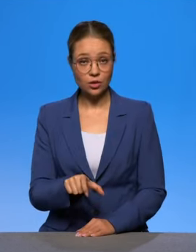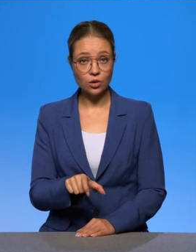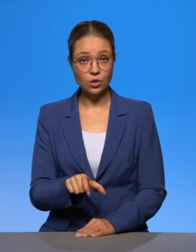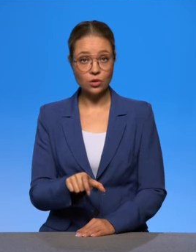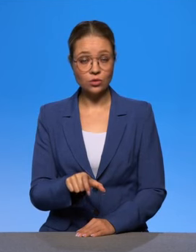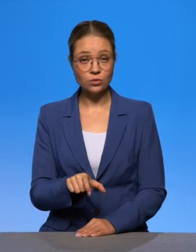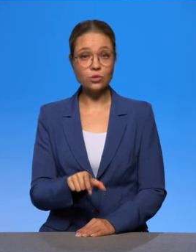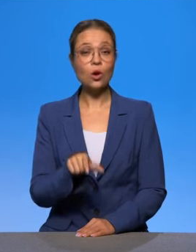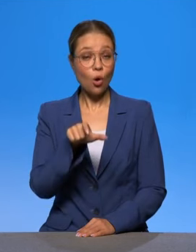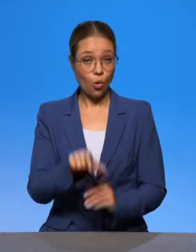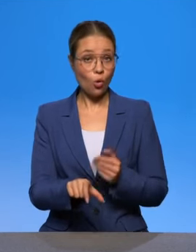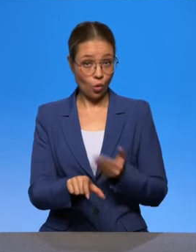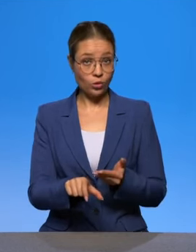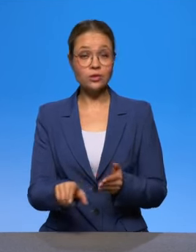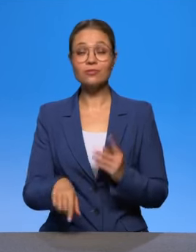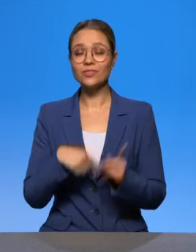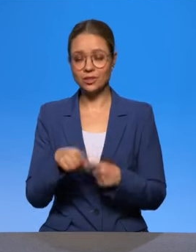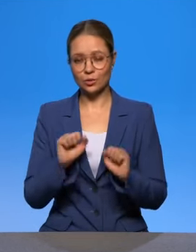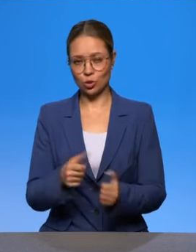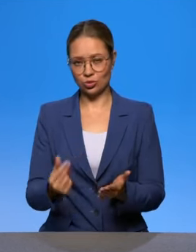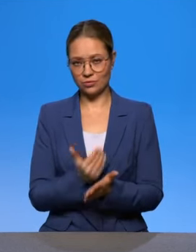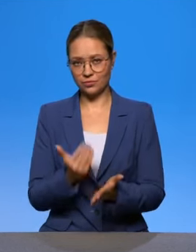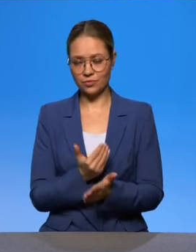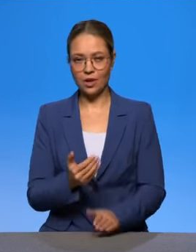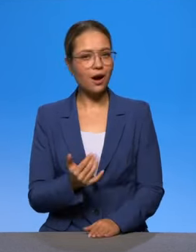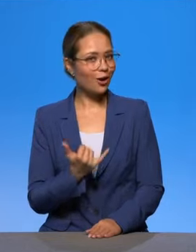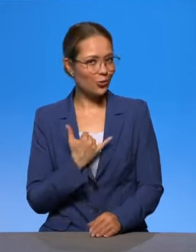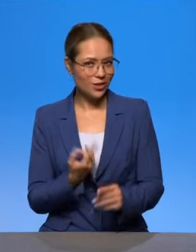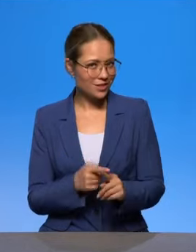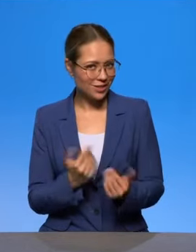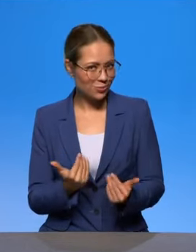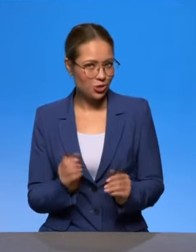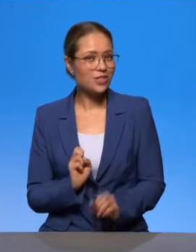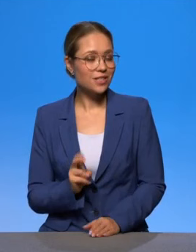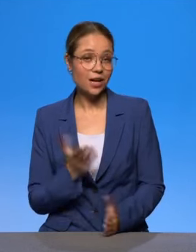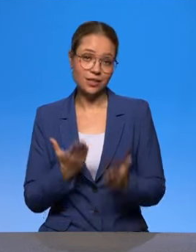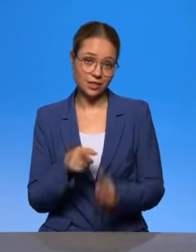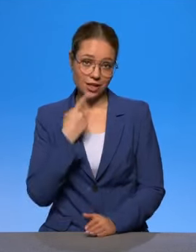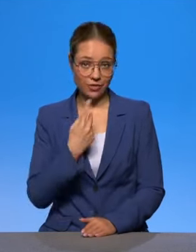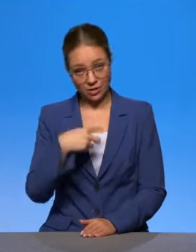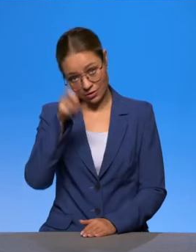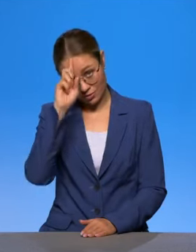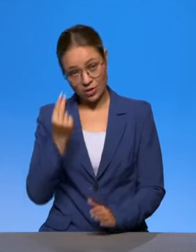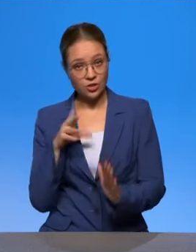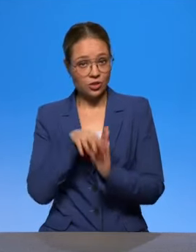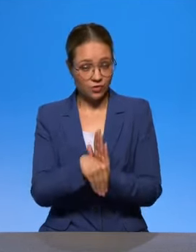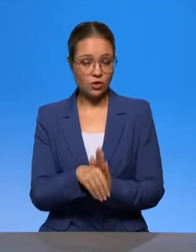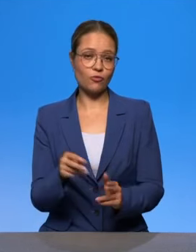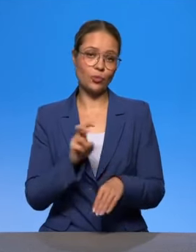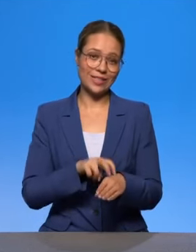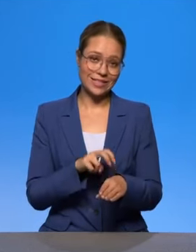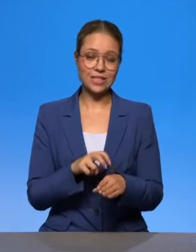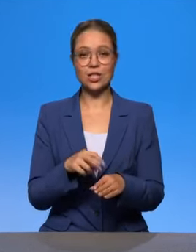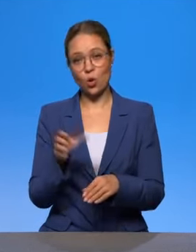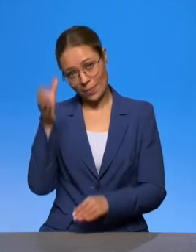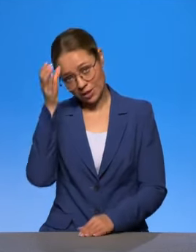он всегда может заработать деньги. А с этим у нас как сейчас, если говорить об инвестициях государства в медицину, в образование? Мы, как говорится,